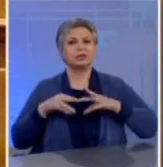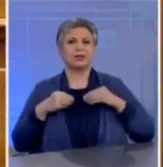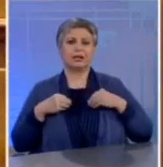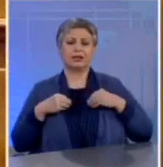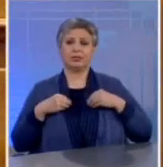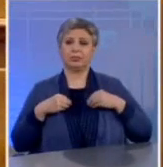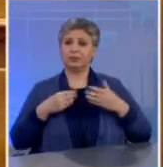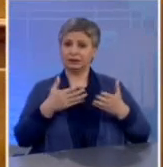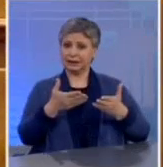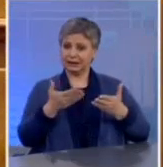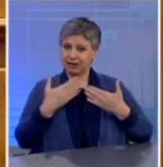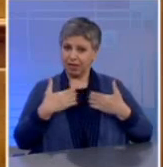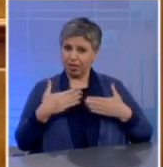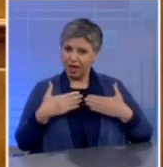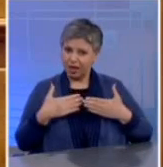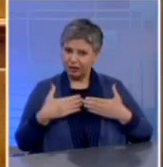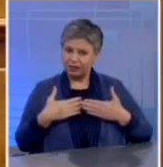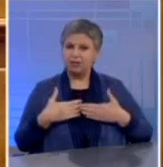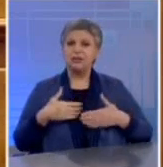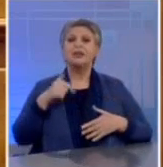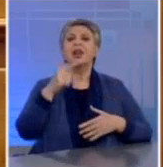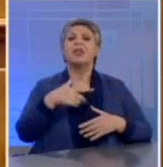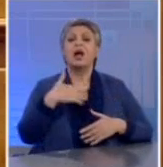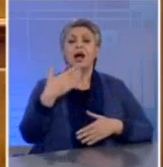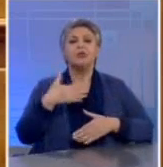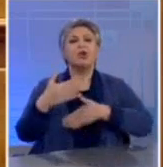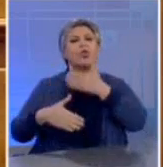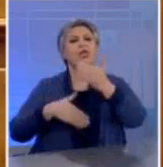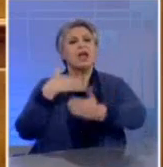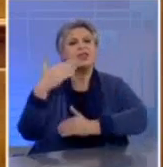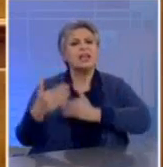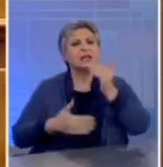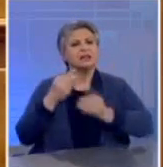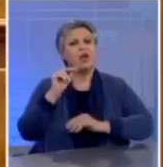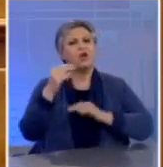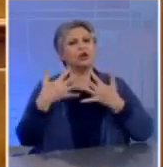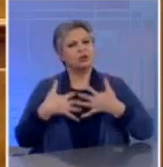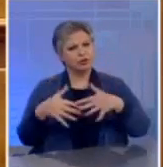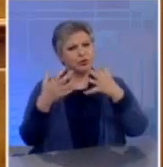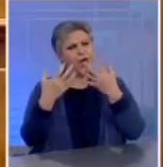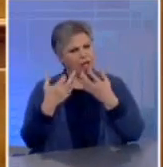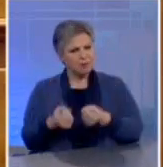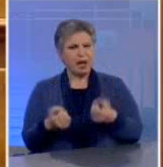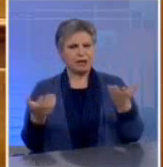θέλετε, ακολουθήστε την κοινοβουλευτική διαδικασία. Για πάμε λοιπόν και λίγο παρακάτω.